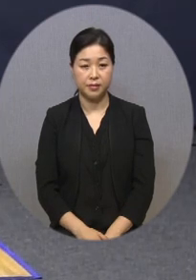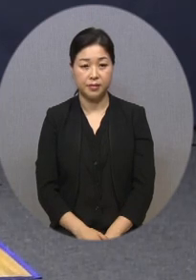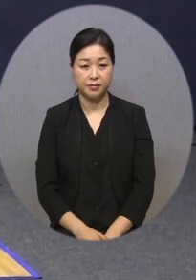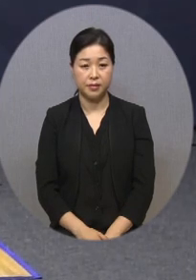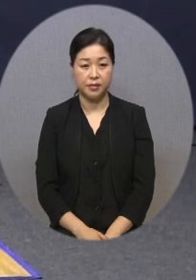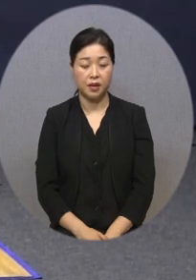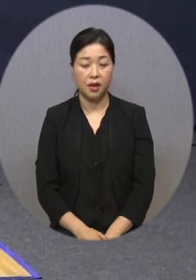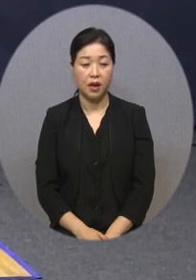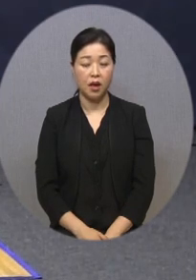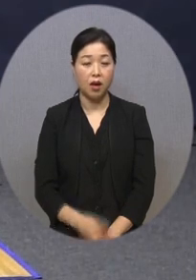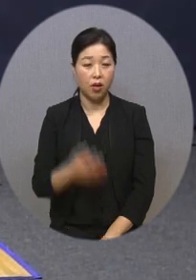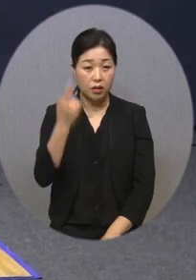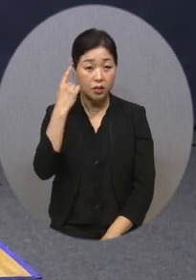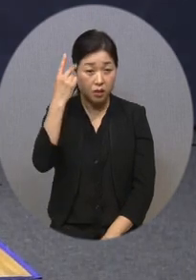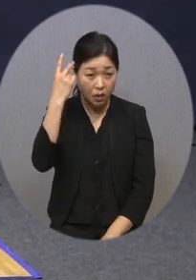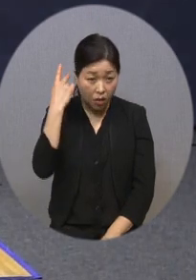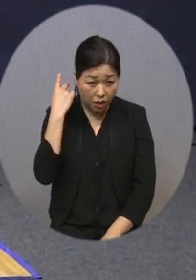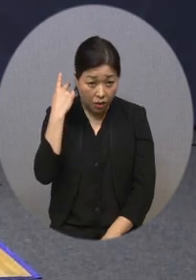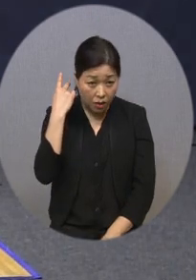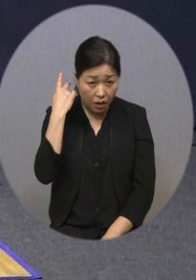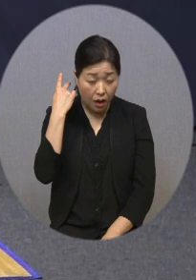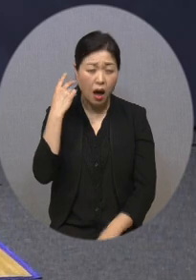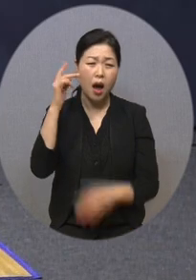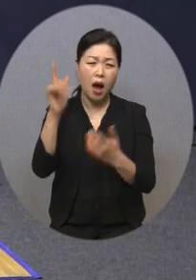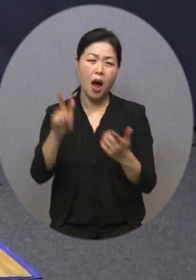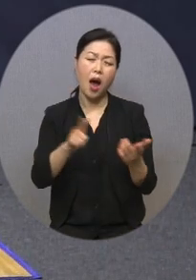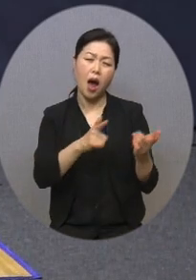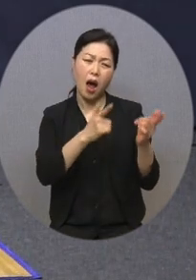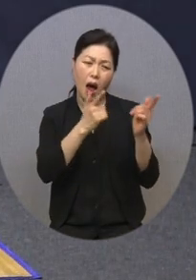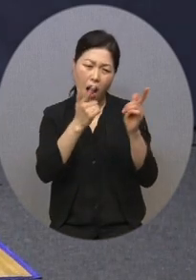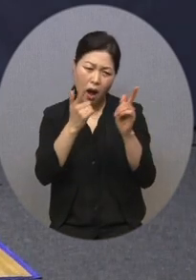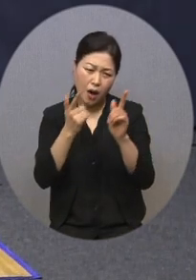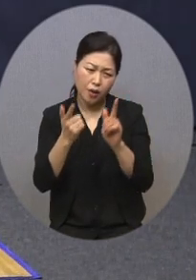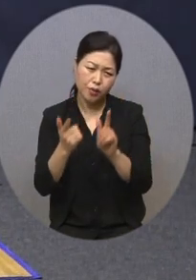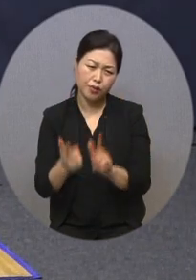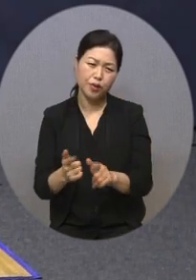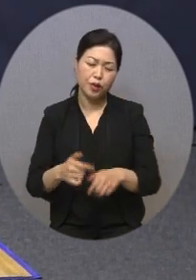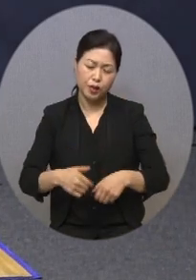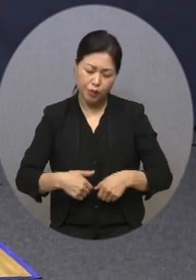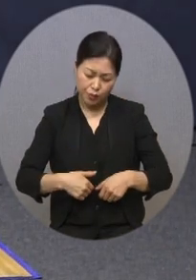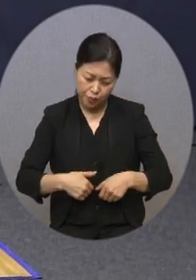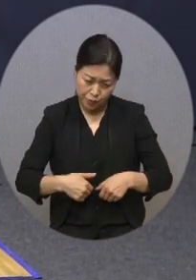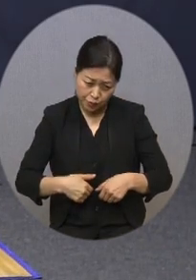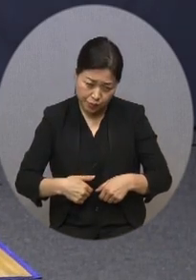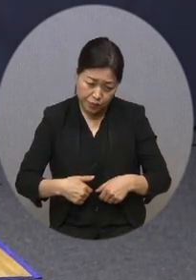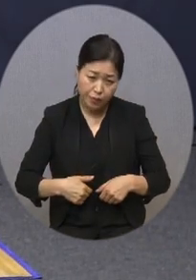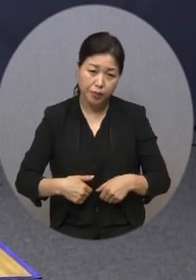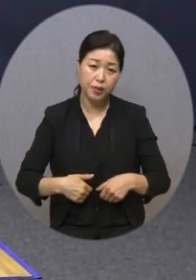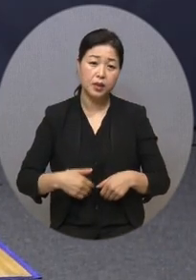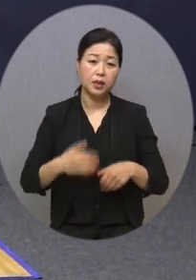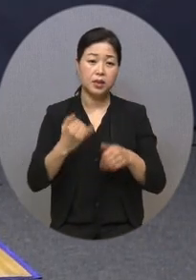그저께 하루를 불문 처자다